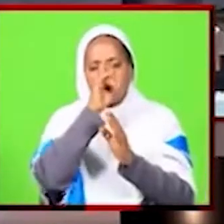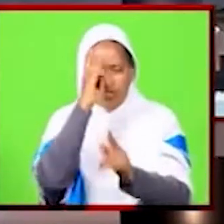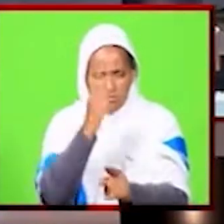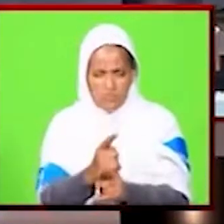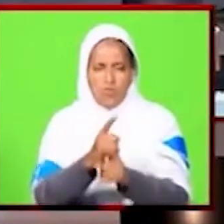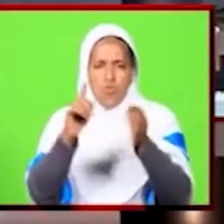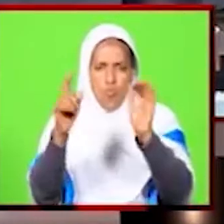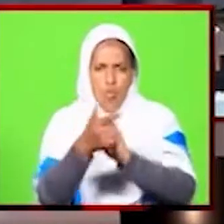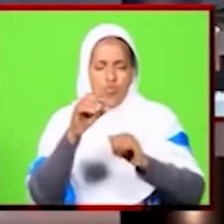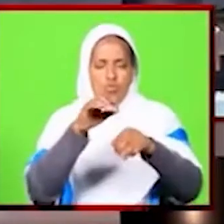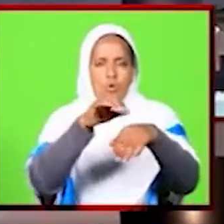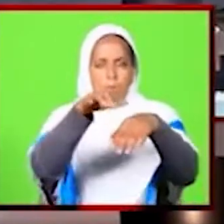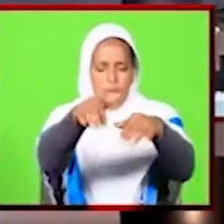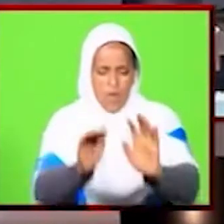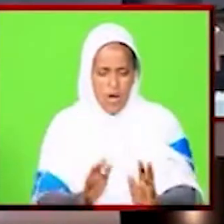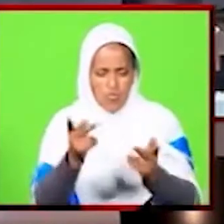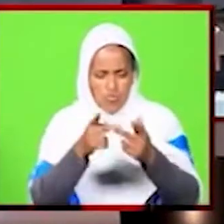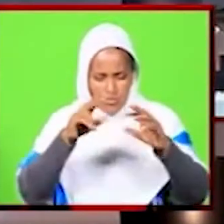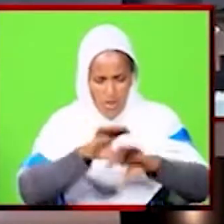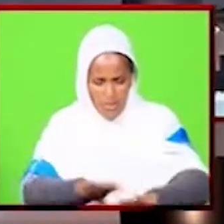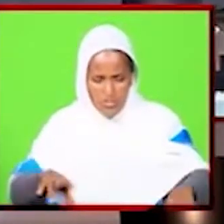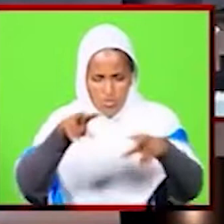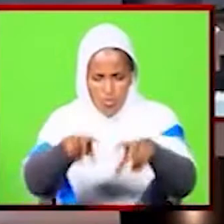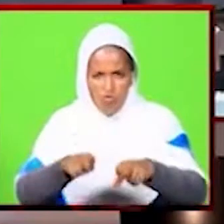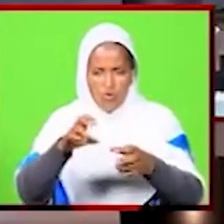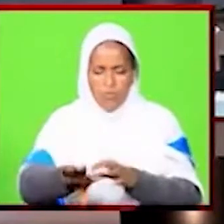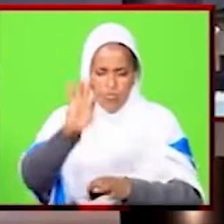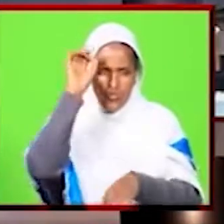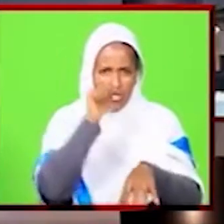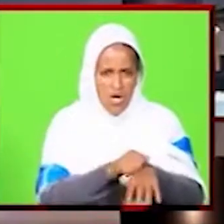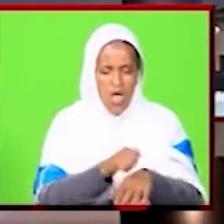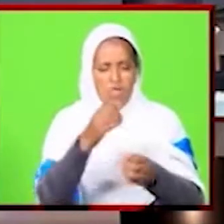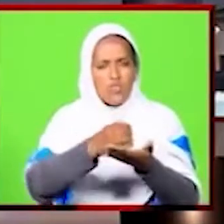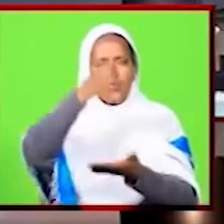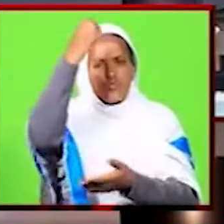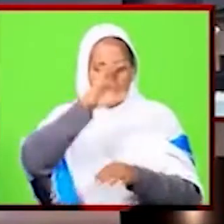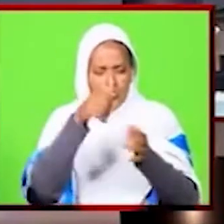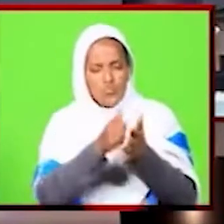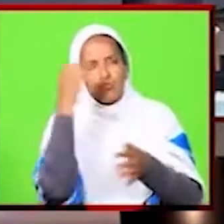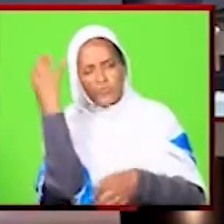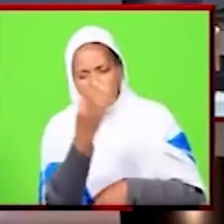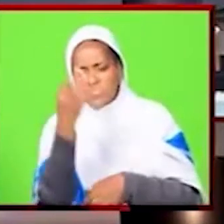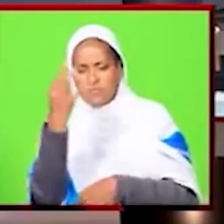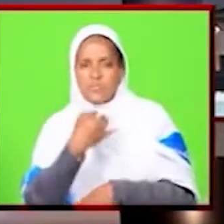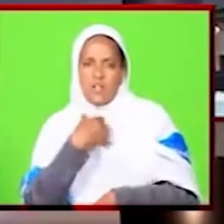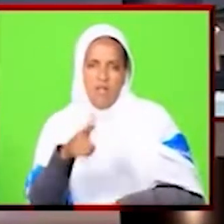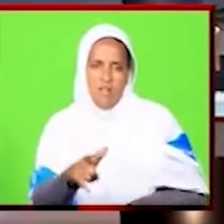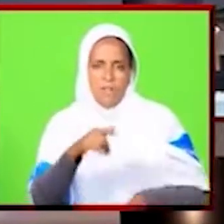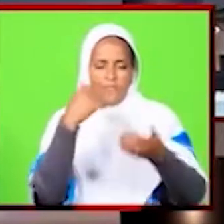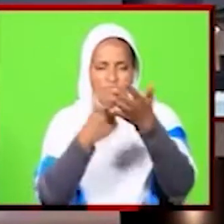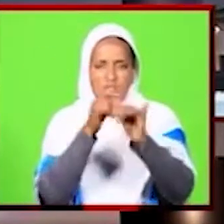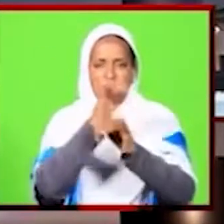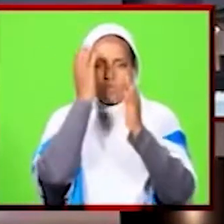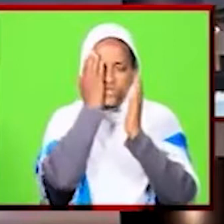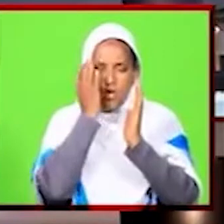በዛ ስላለው ሁኔታ የሚናገረው እውነት መሆኑን የመቃብር ላይ ጽሁፎች፣ መሬት ተቆፍረው የሚወጡ ጠርሙሶች፣ ድንጋዮች ሁሉ እየመሰከሩ